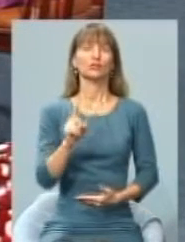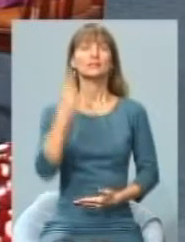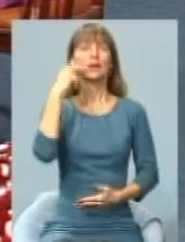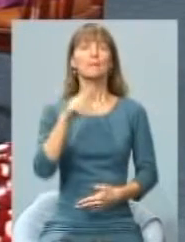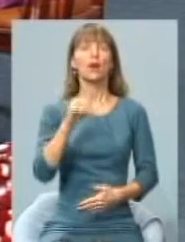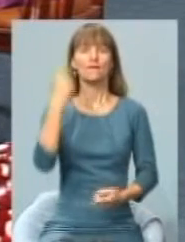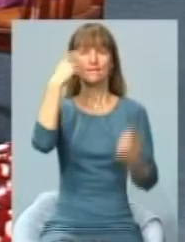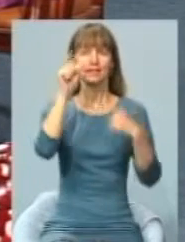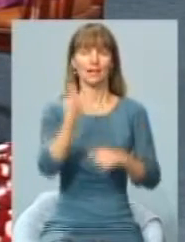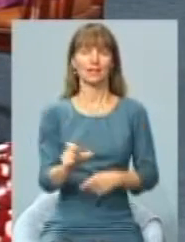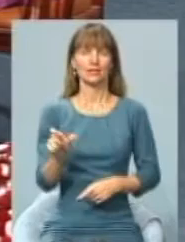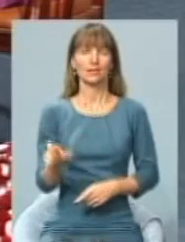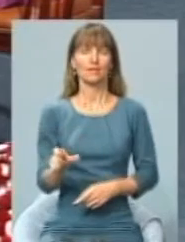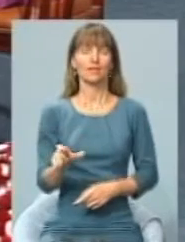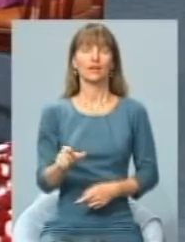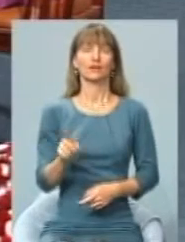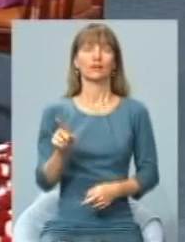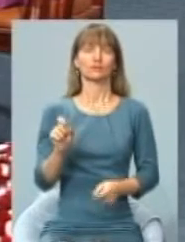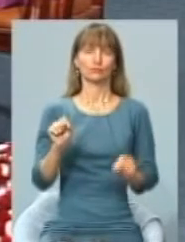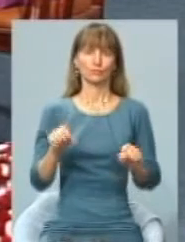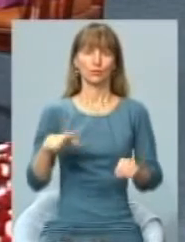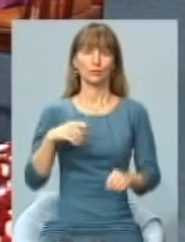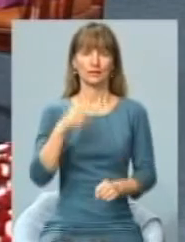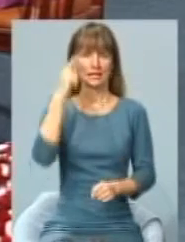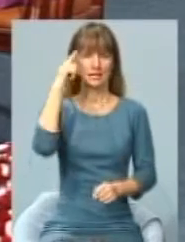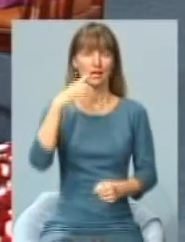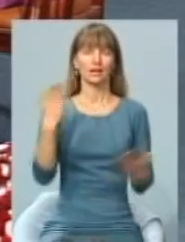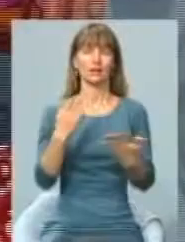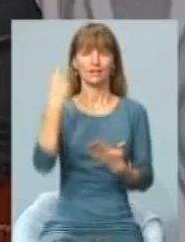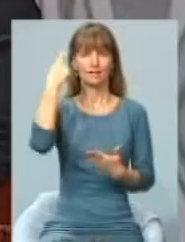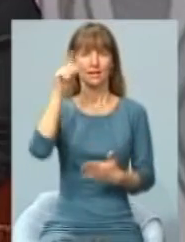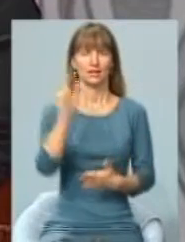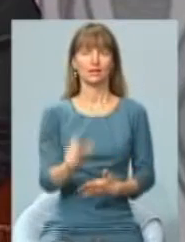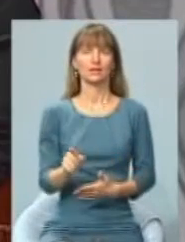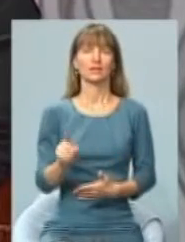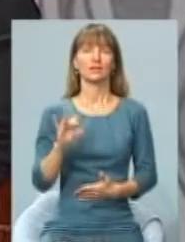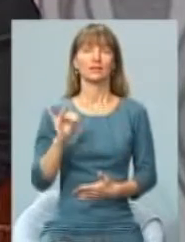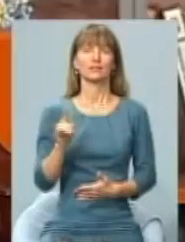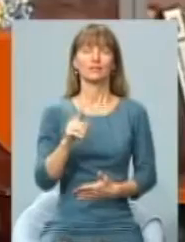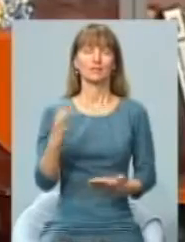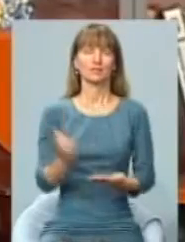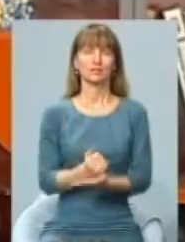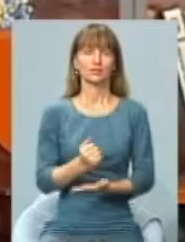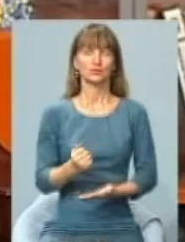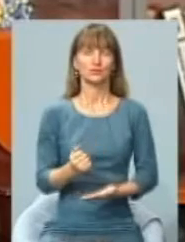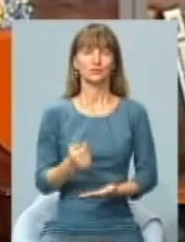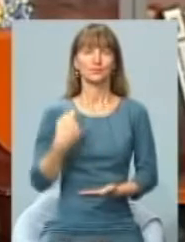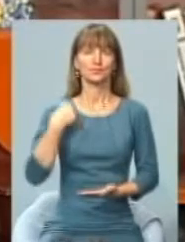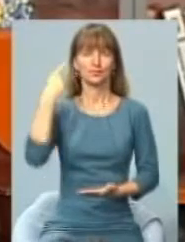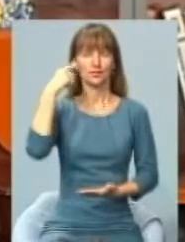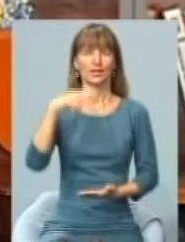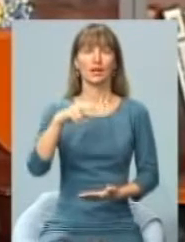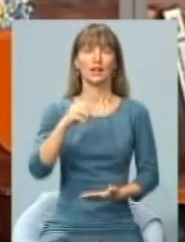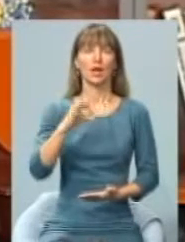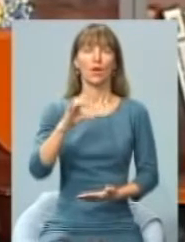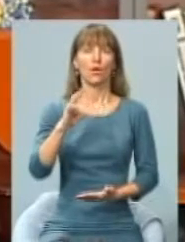винахідників? Можливо, якихось винахідників тобі відомі такі, власне, що вони винайшли? Я знаю Леонардо да